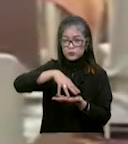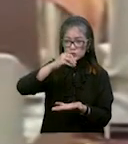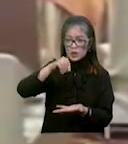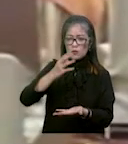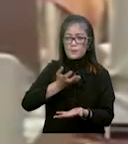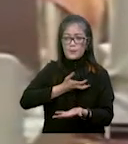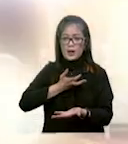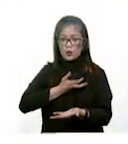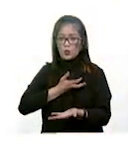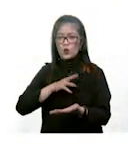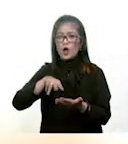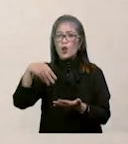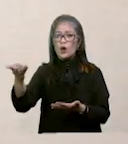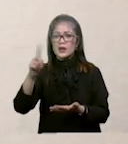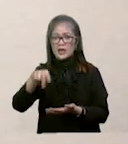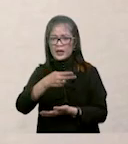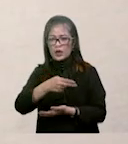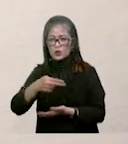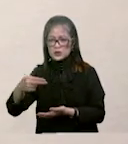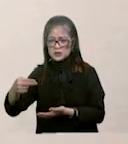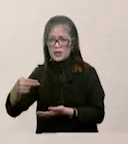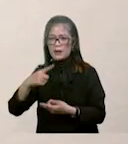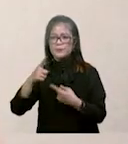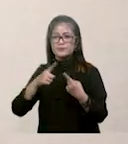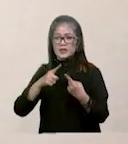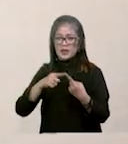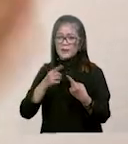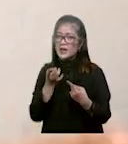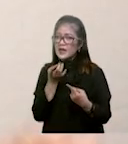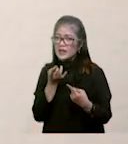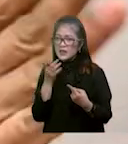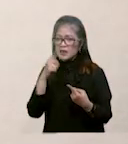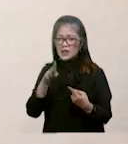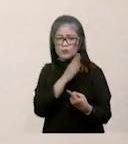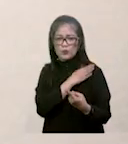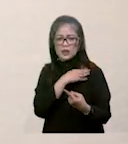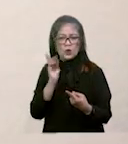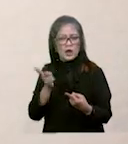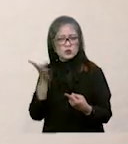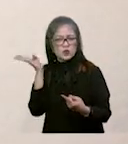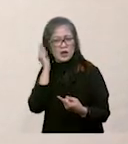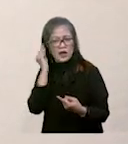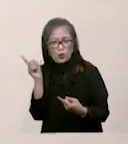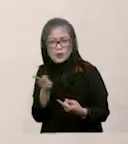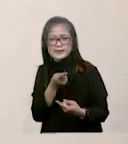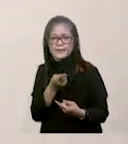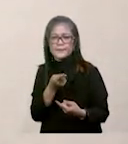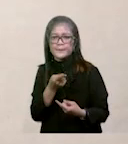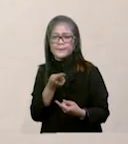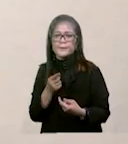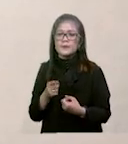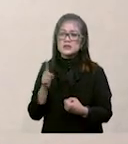lain pertama kritik dari Bupati harus didengar wajib dapat